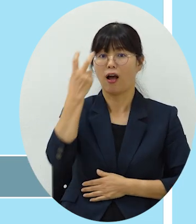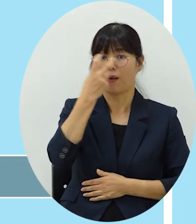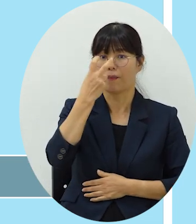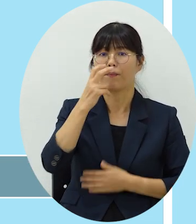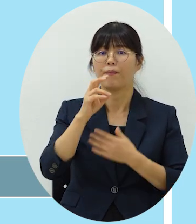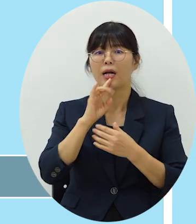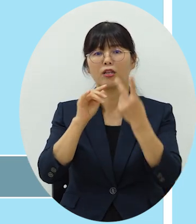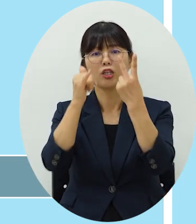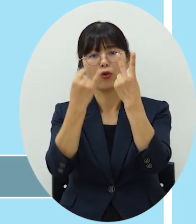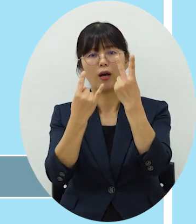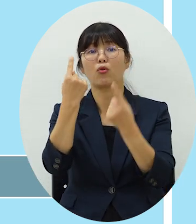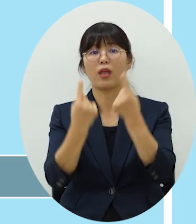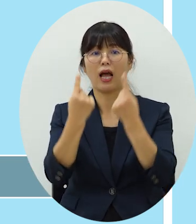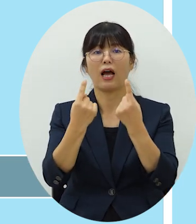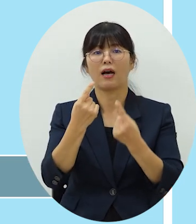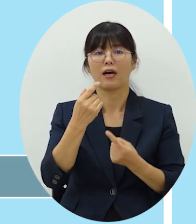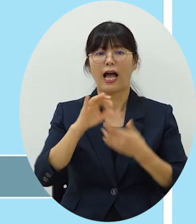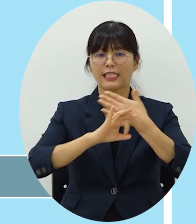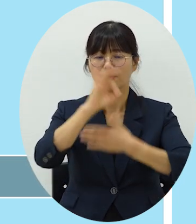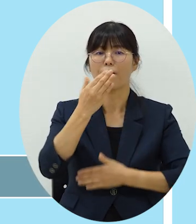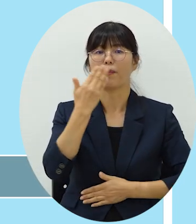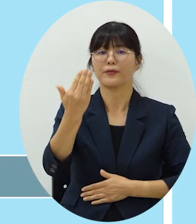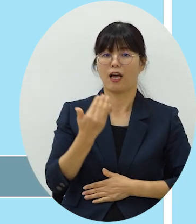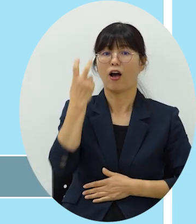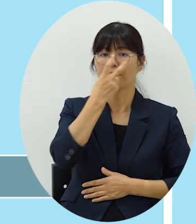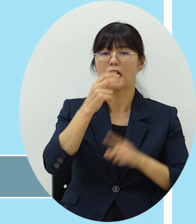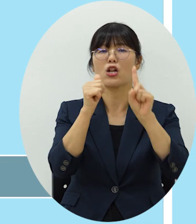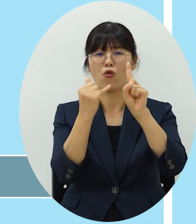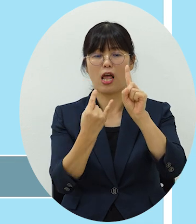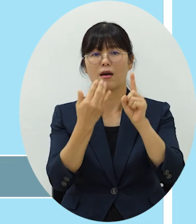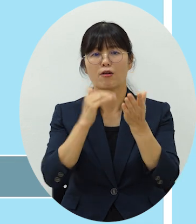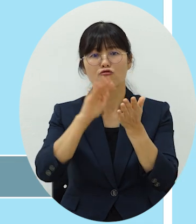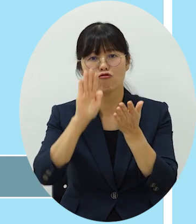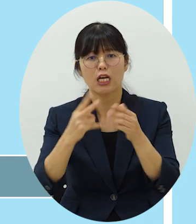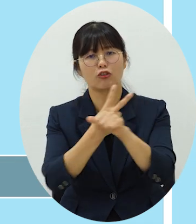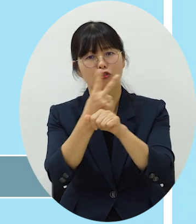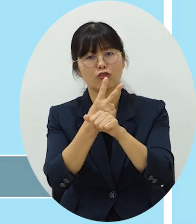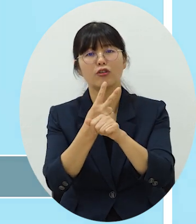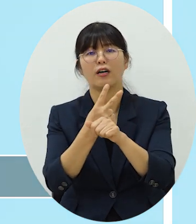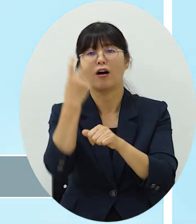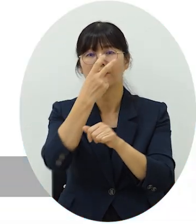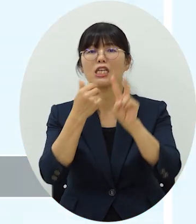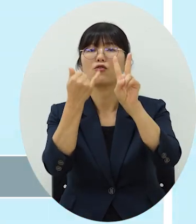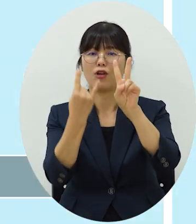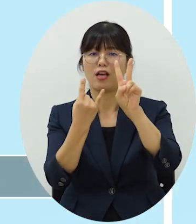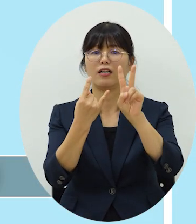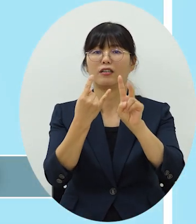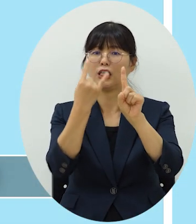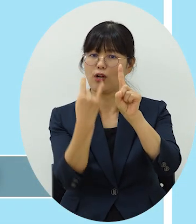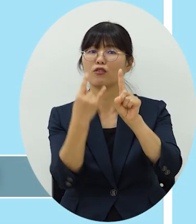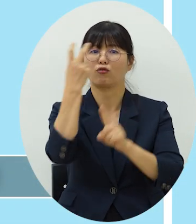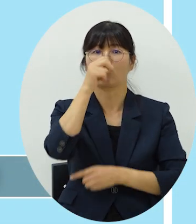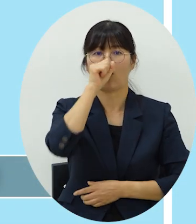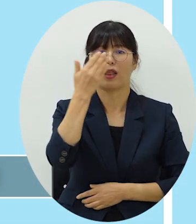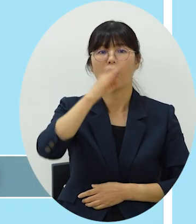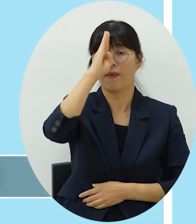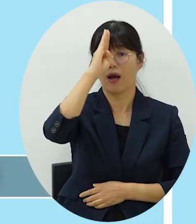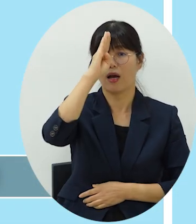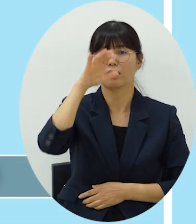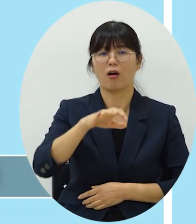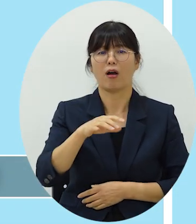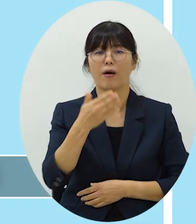2회 하기보다는 아침 식전 검사 1회, 식후 2시간 검사 1회 하도록 합니다. 당뇨병